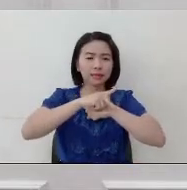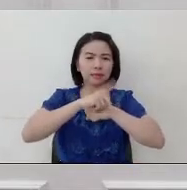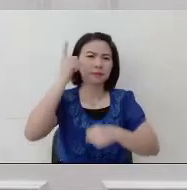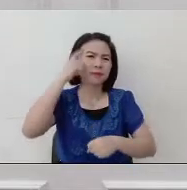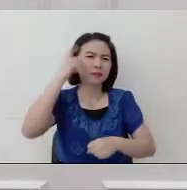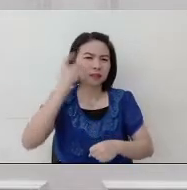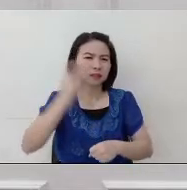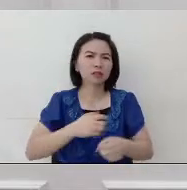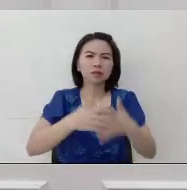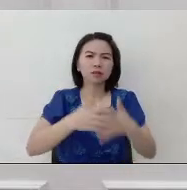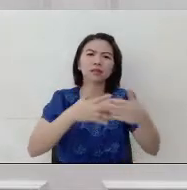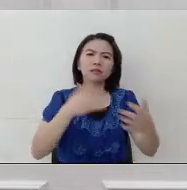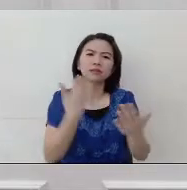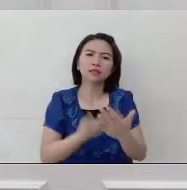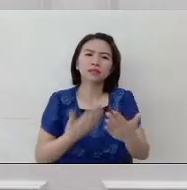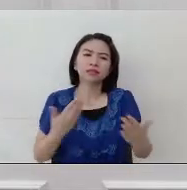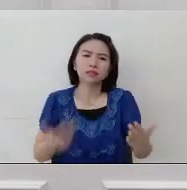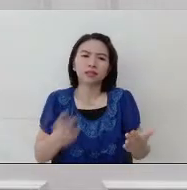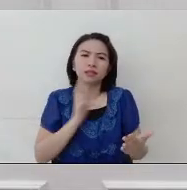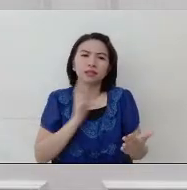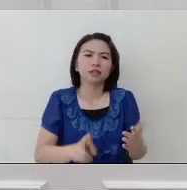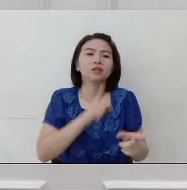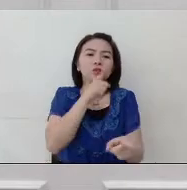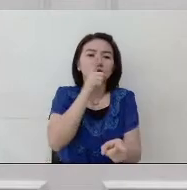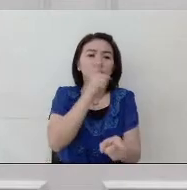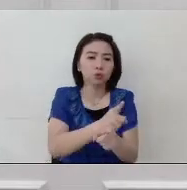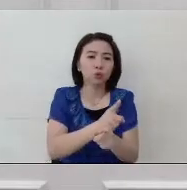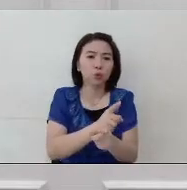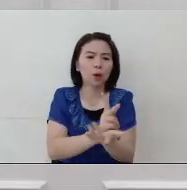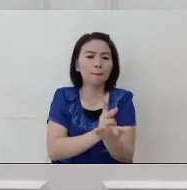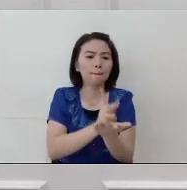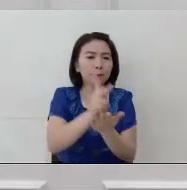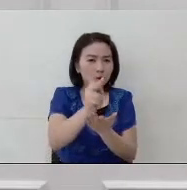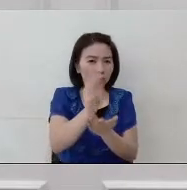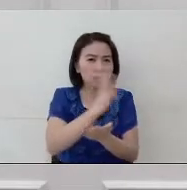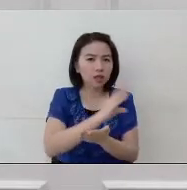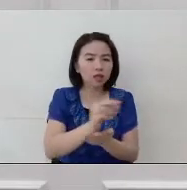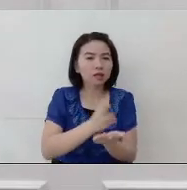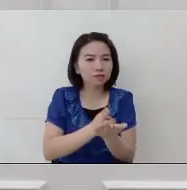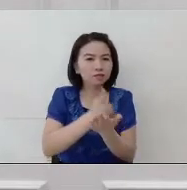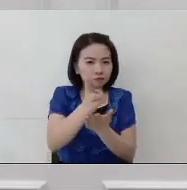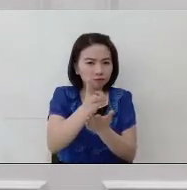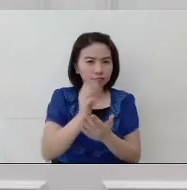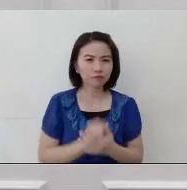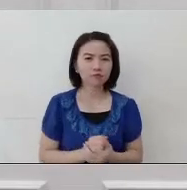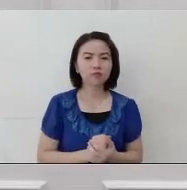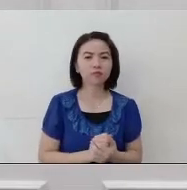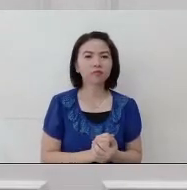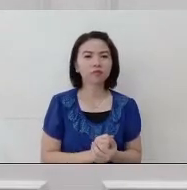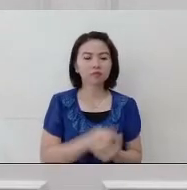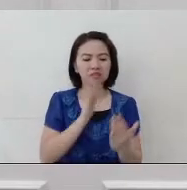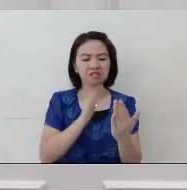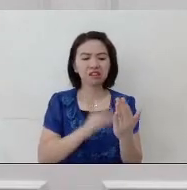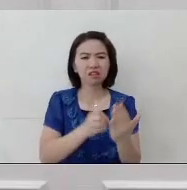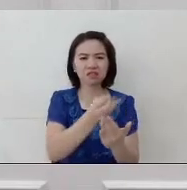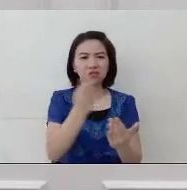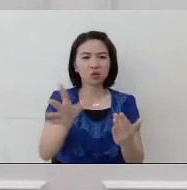Whatsoever things are honest. Whatsoever things are pure. So, go to the Super 8.